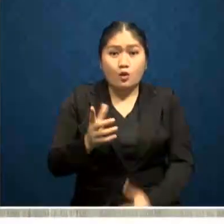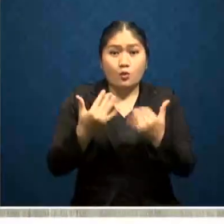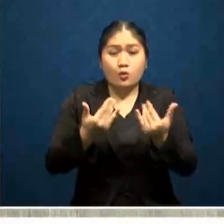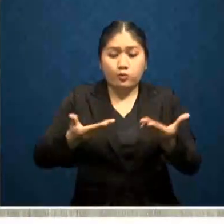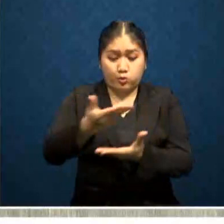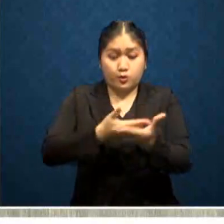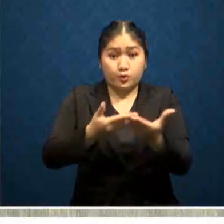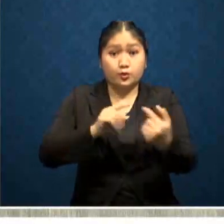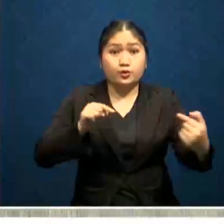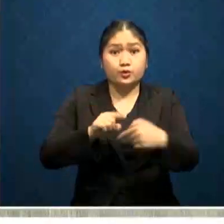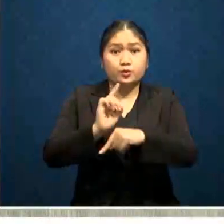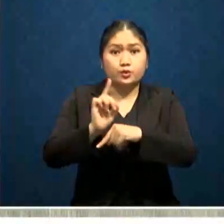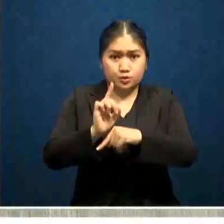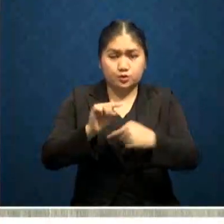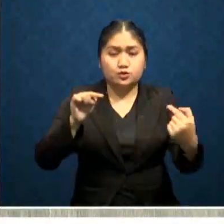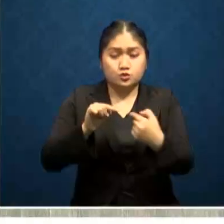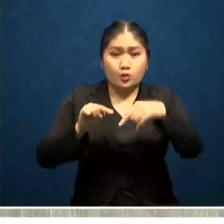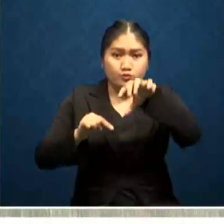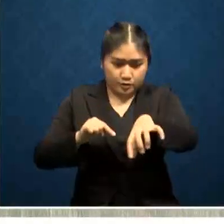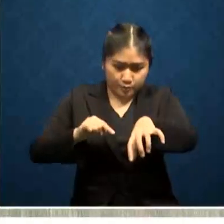总UNTER